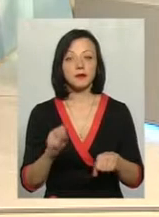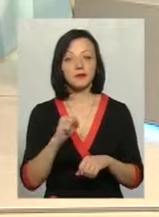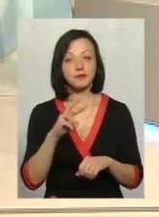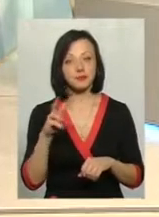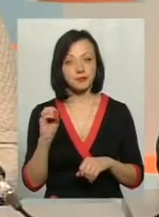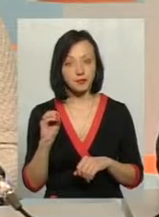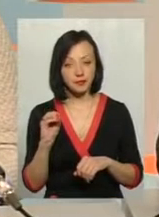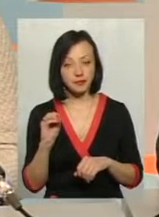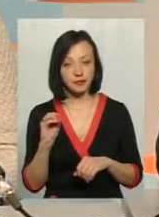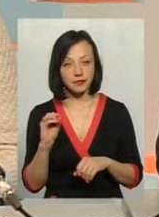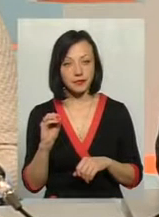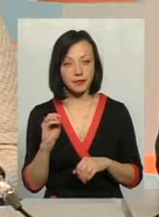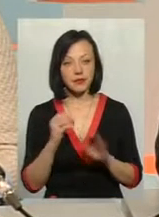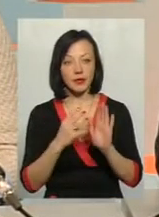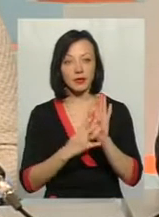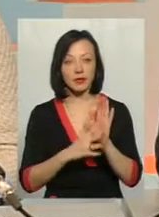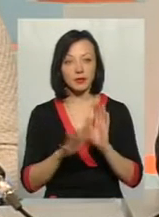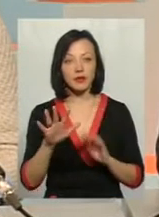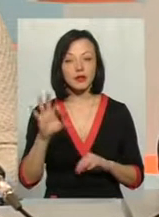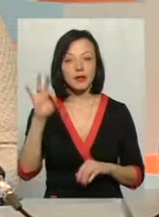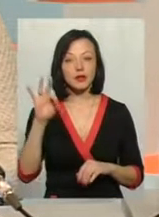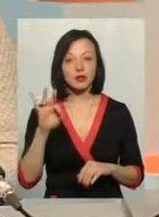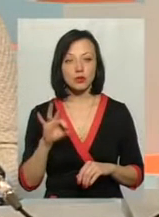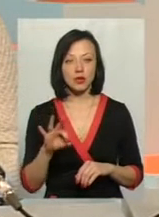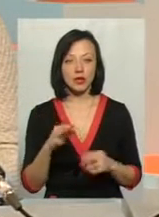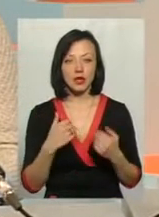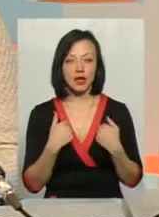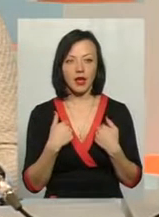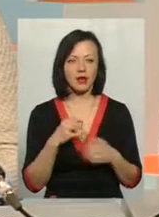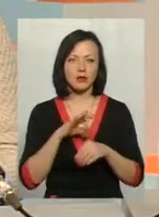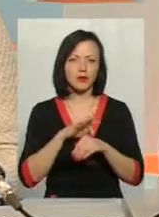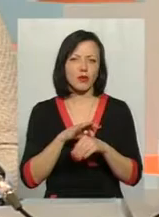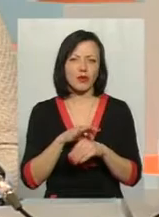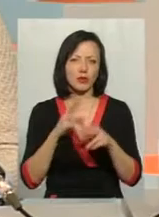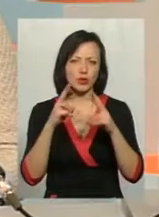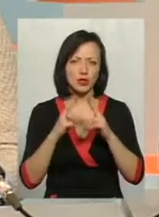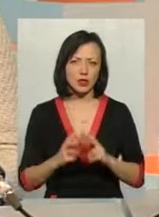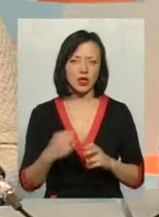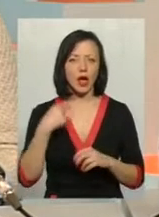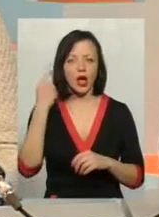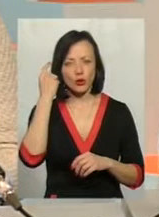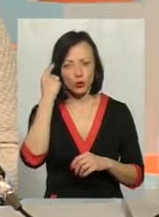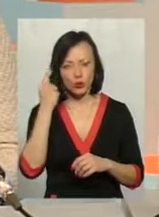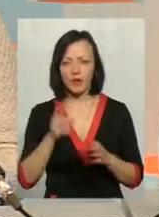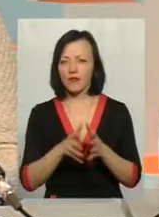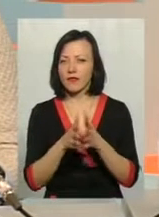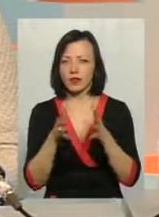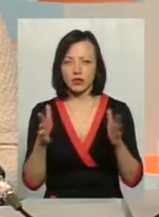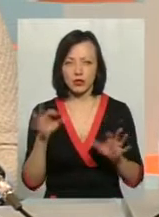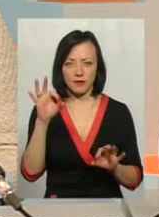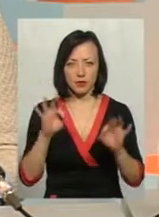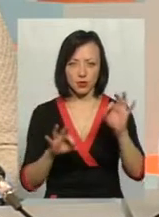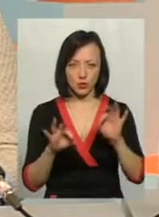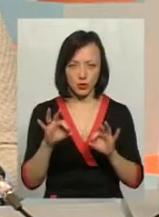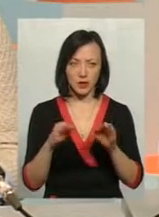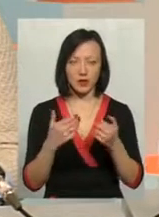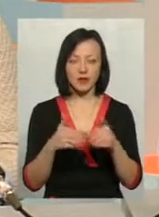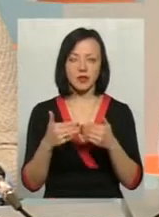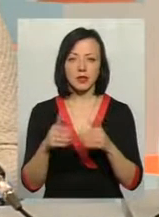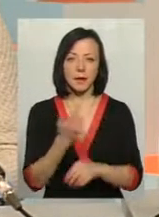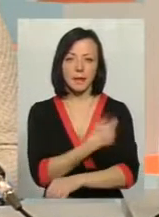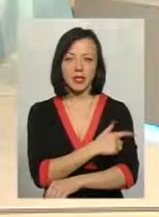але в 95%, я не проводив дослідження, але я думаю, що в величезному відсотку випускників